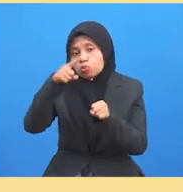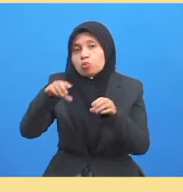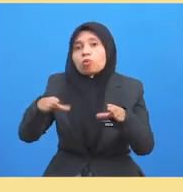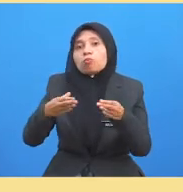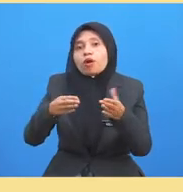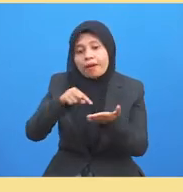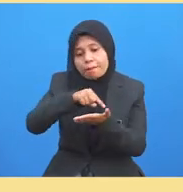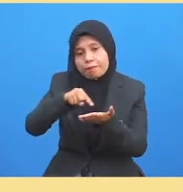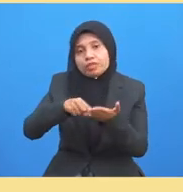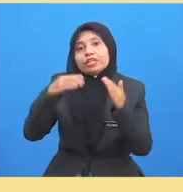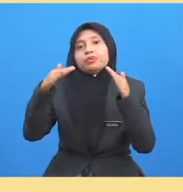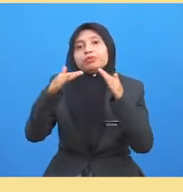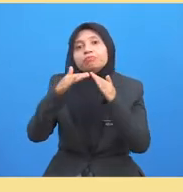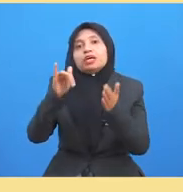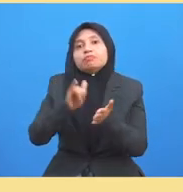rumah tersebut.